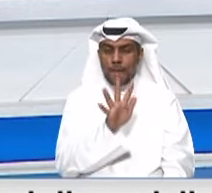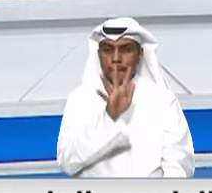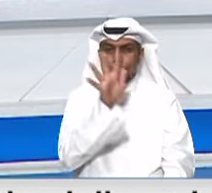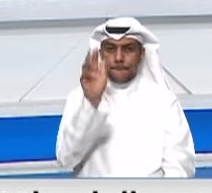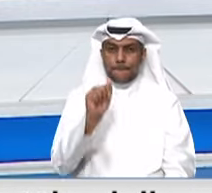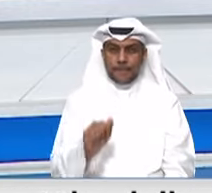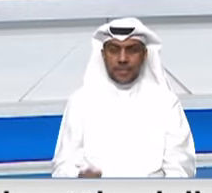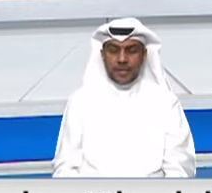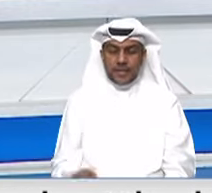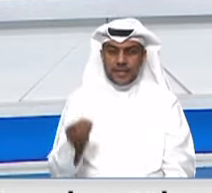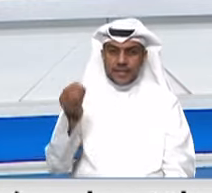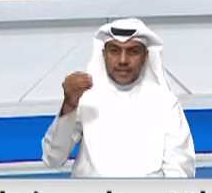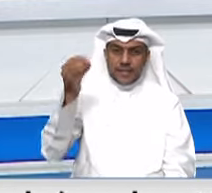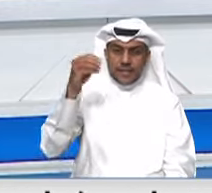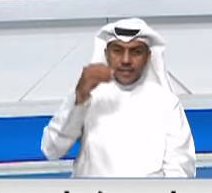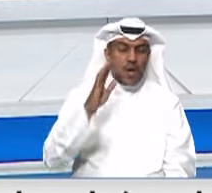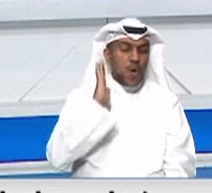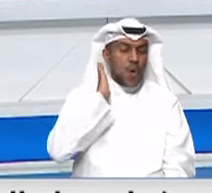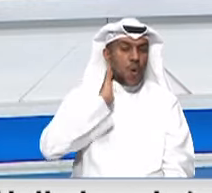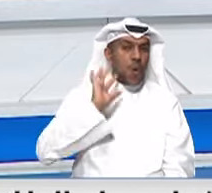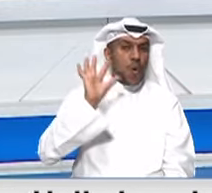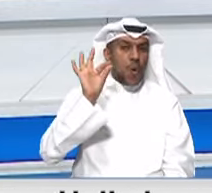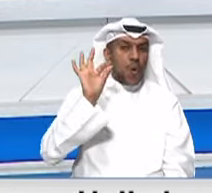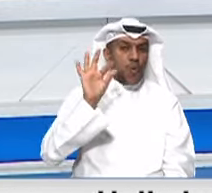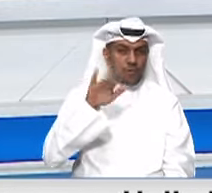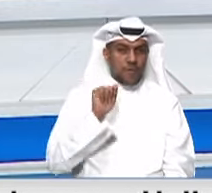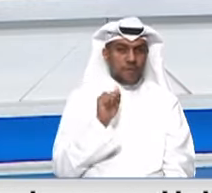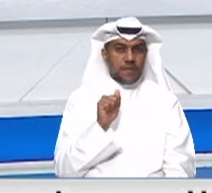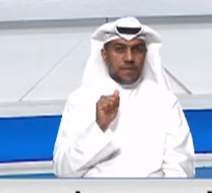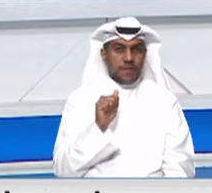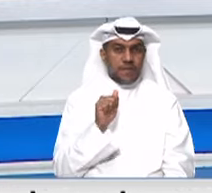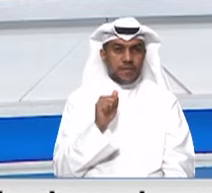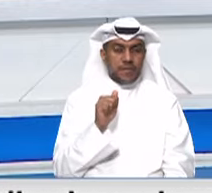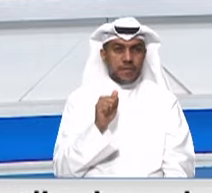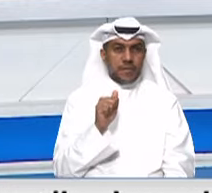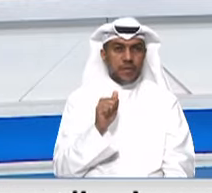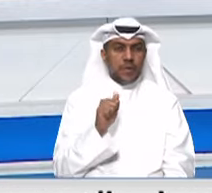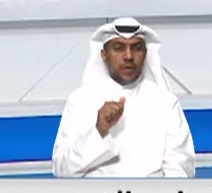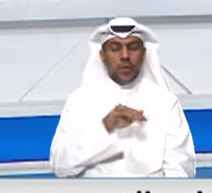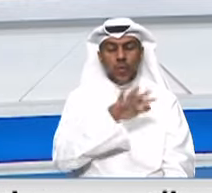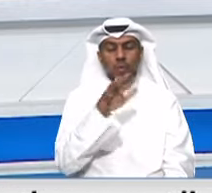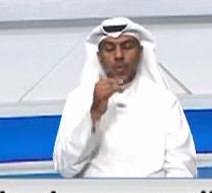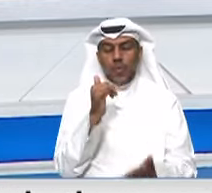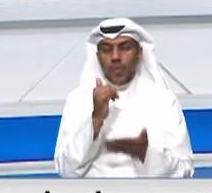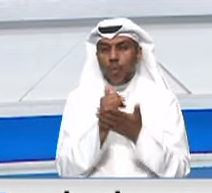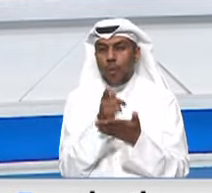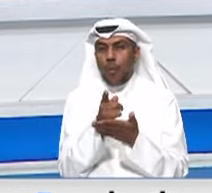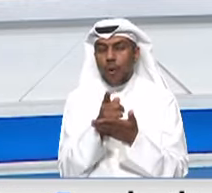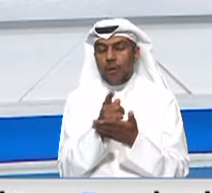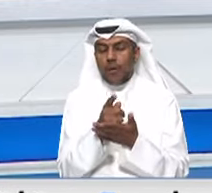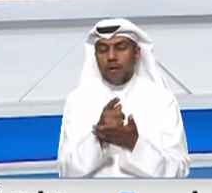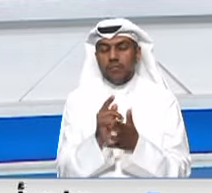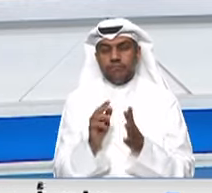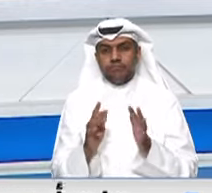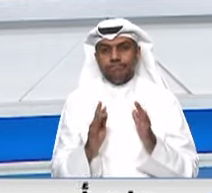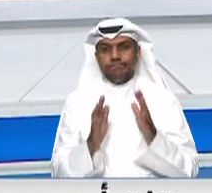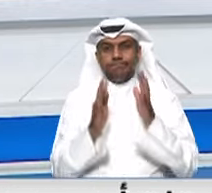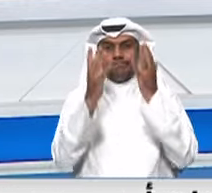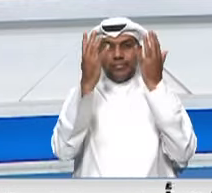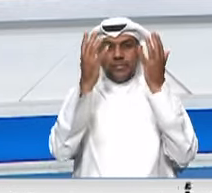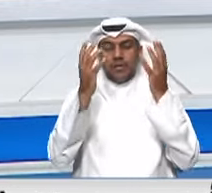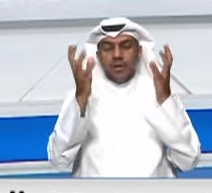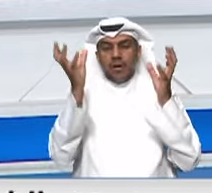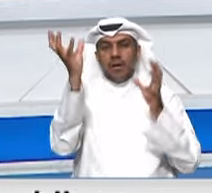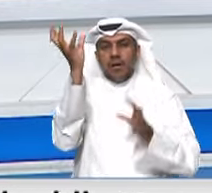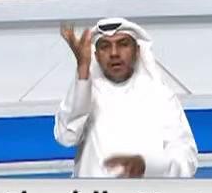تؤدي لزيادة نسبة الرطوبة وبخار الماء في عمود الهواء، هذا كله يؤدي لتكونات السحب الرعدية ويعطي فرصة